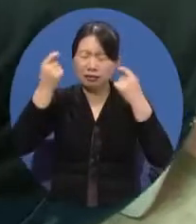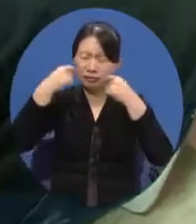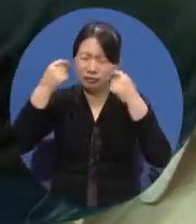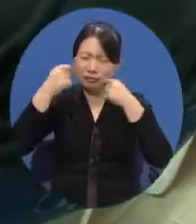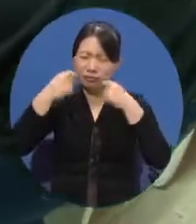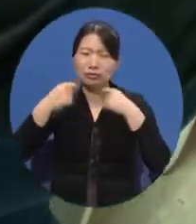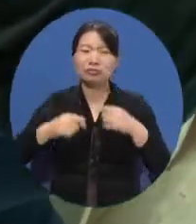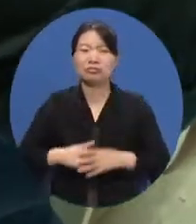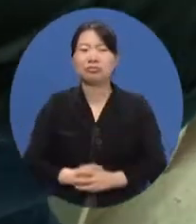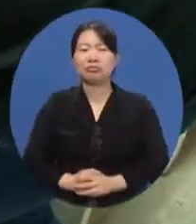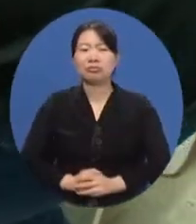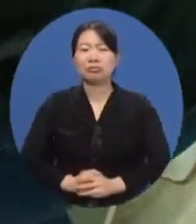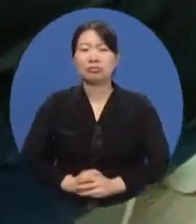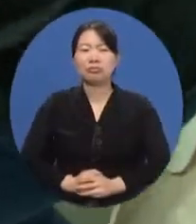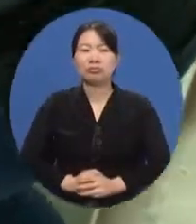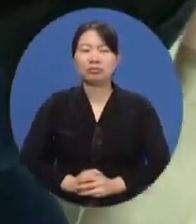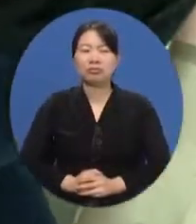없답니다.